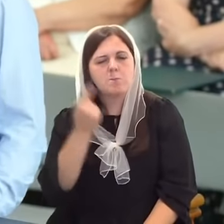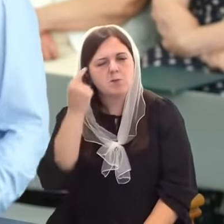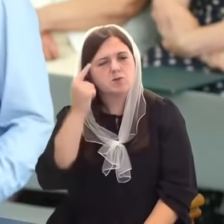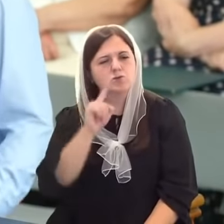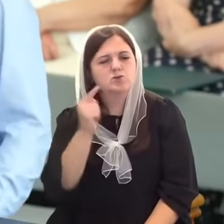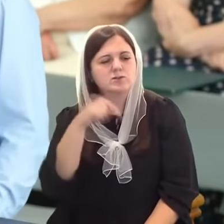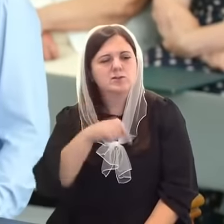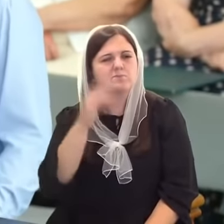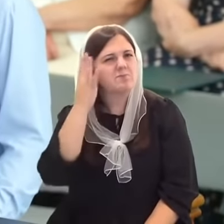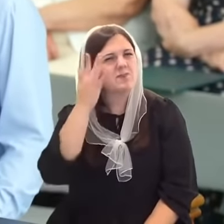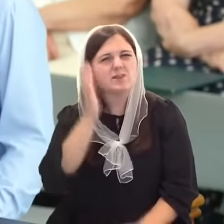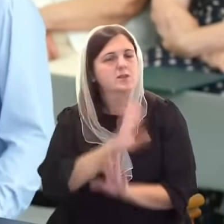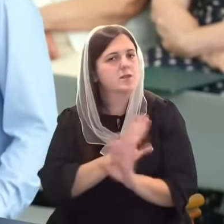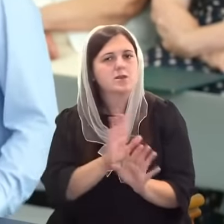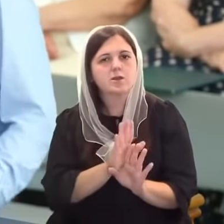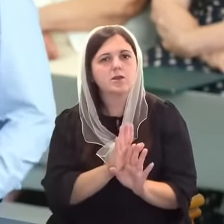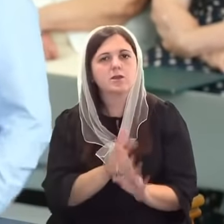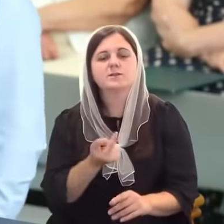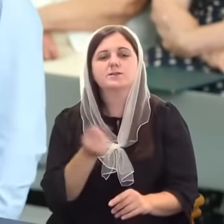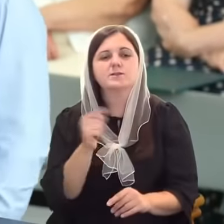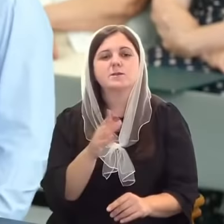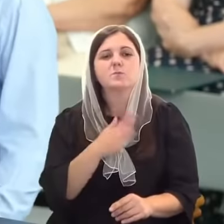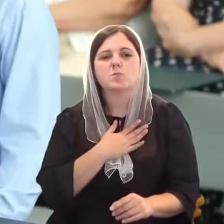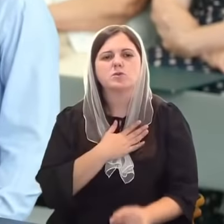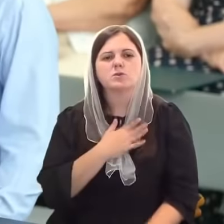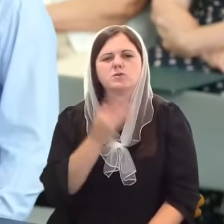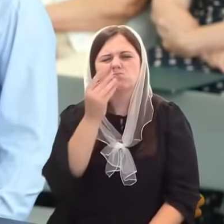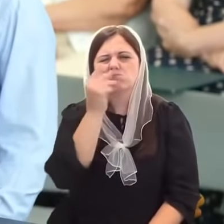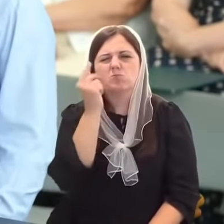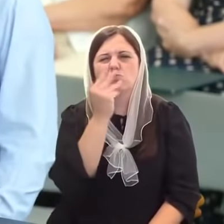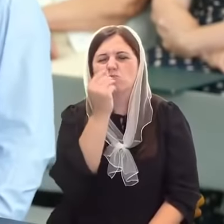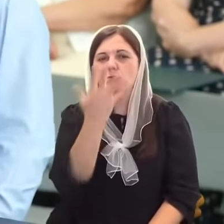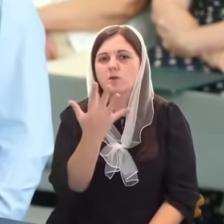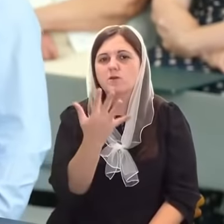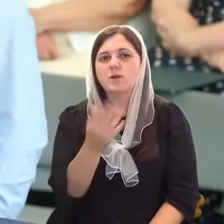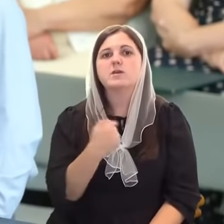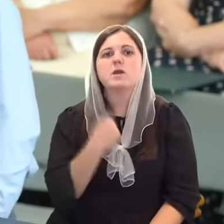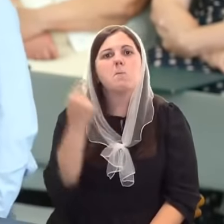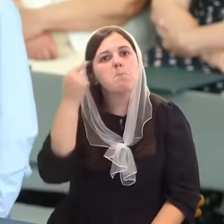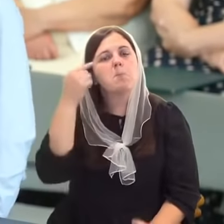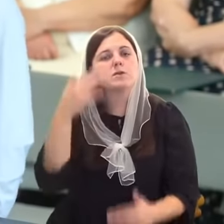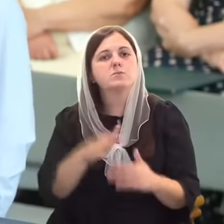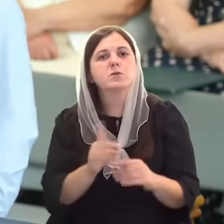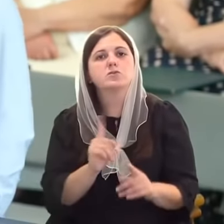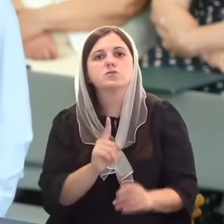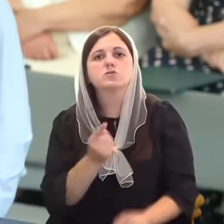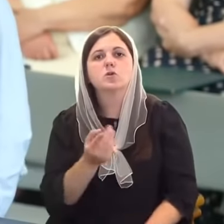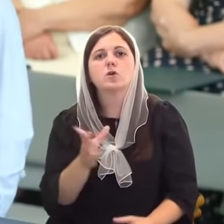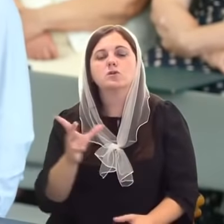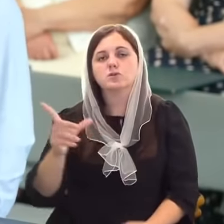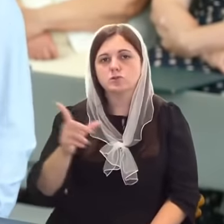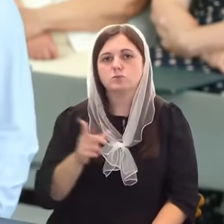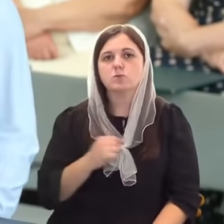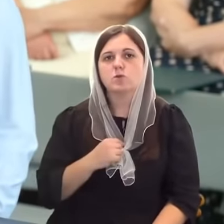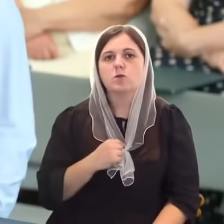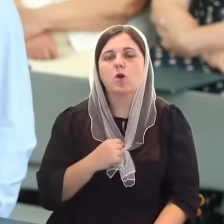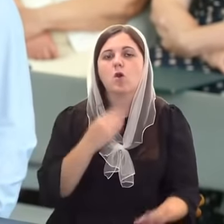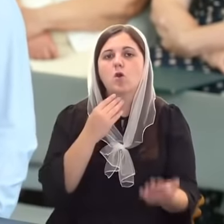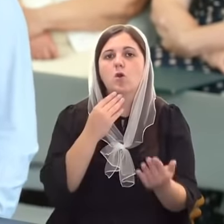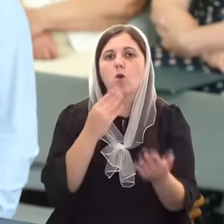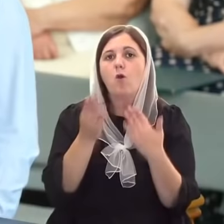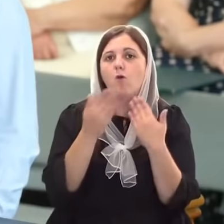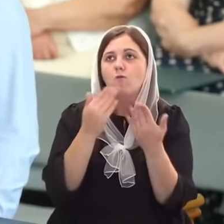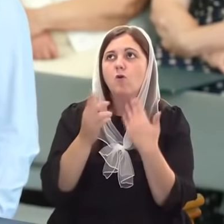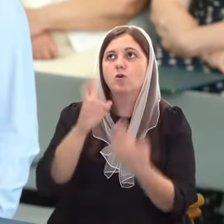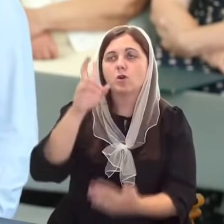мысли, это не моя фантазия, это не мои воображения. Я понимал, друзья, что со мною говорит